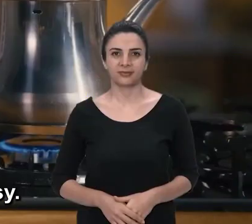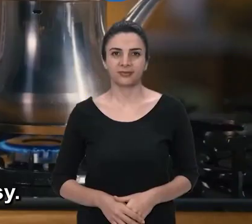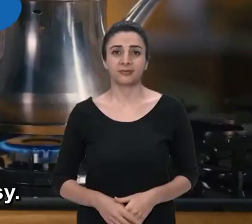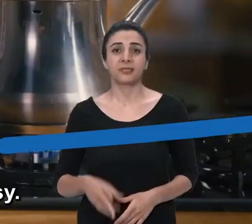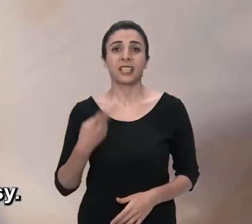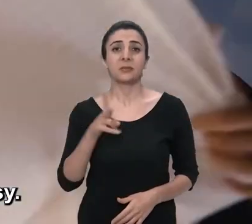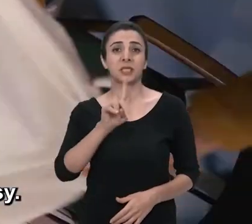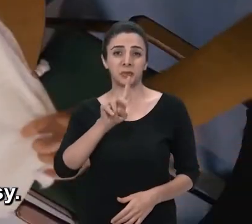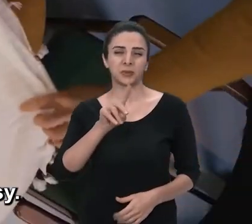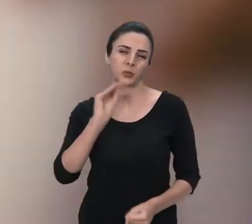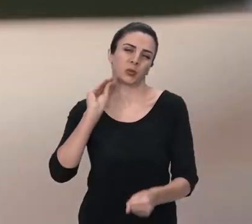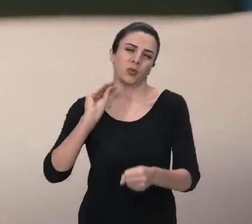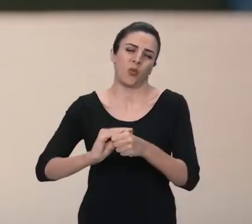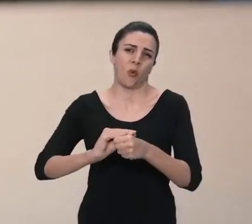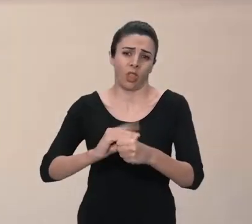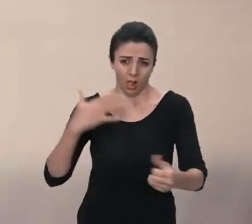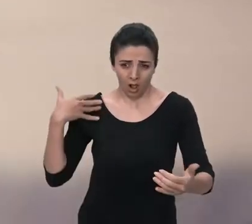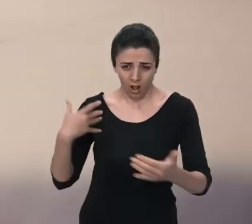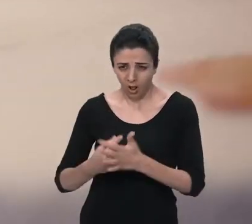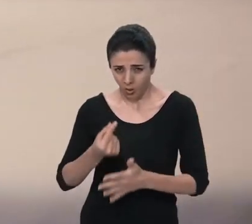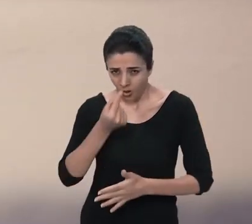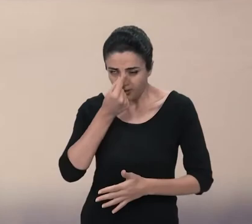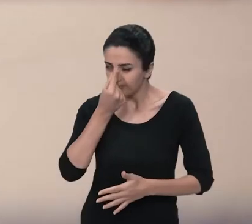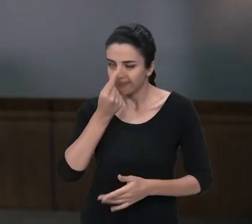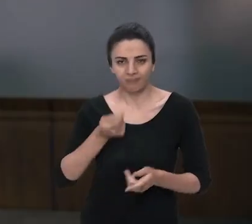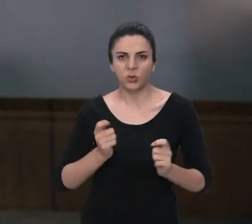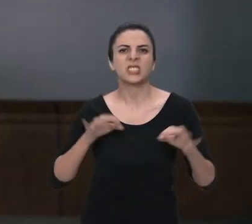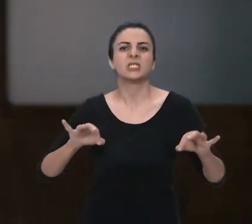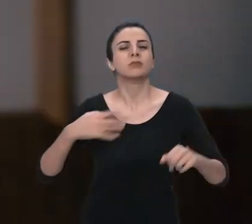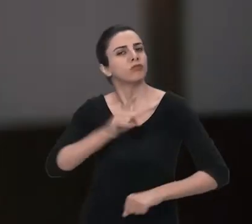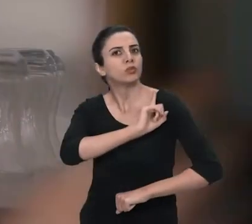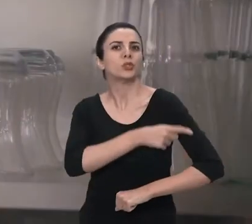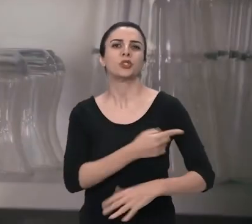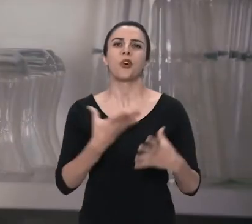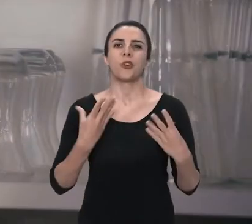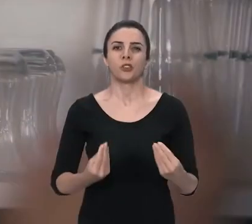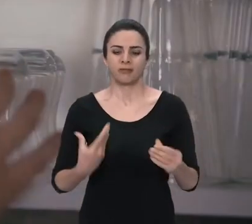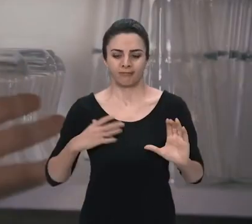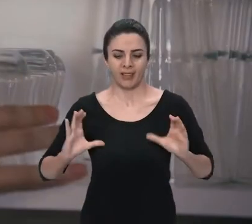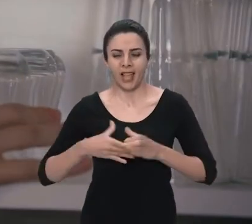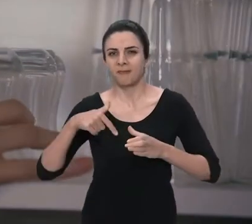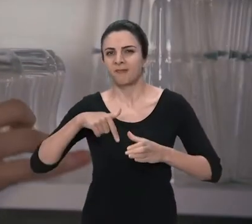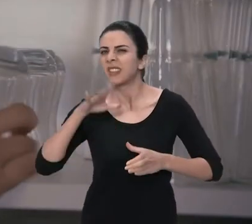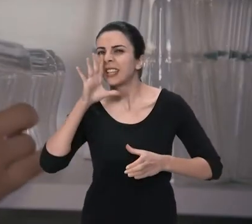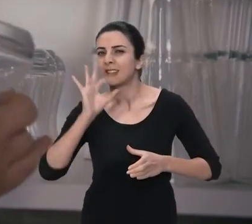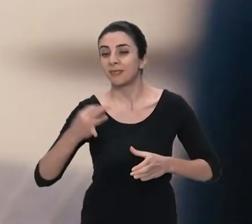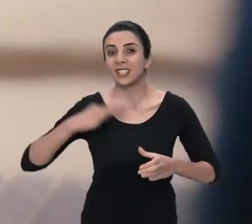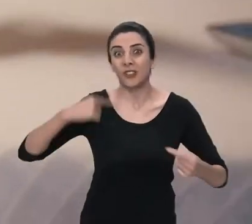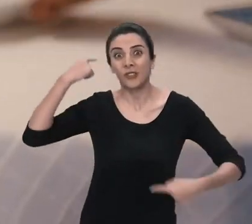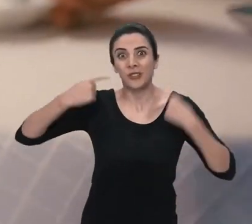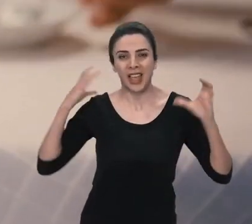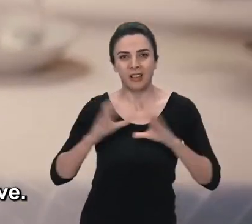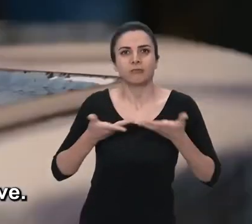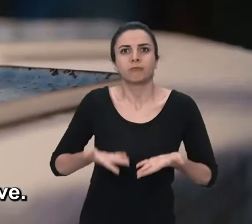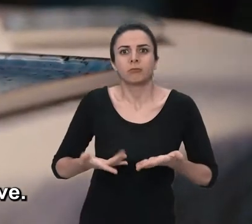Yıl bitti. Kolay değildi. Ama artık daha güçlüyüz. Biz, yani sivil düşünenler. İşi hem hakları